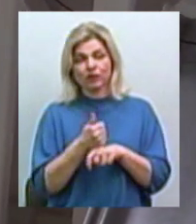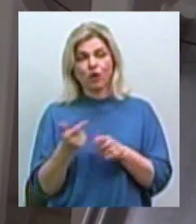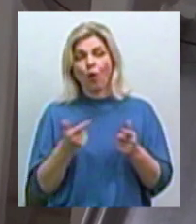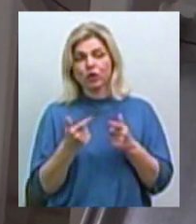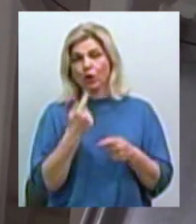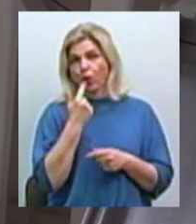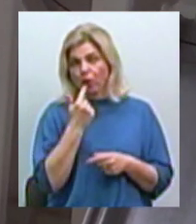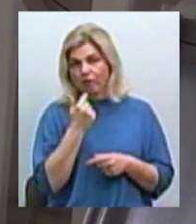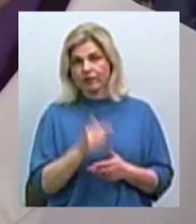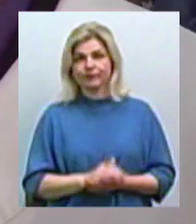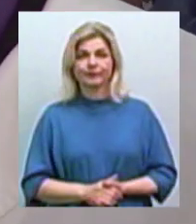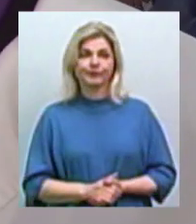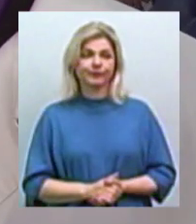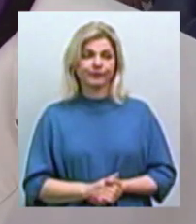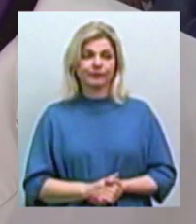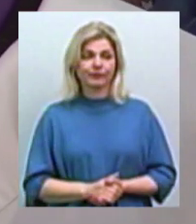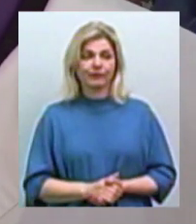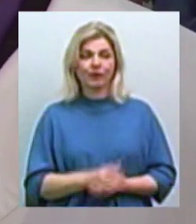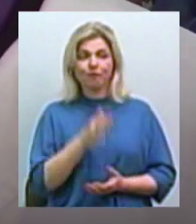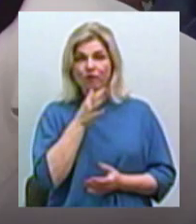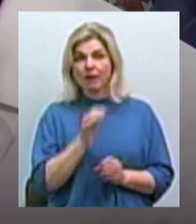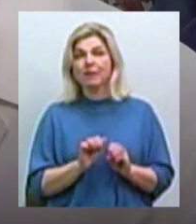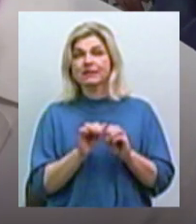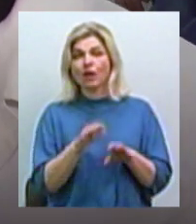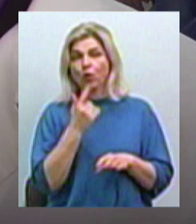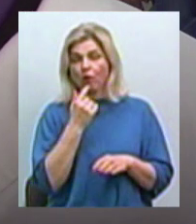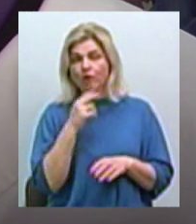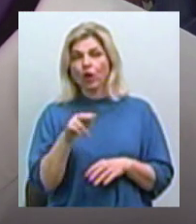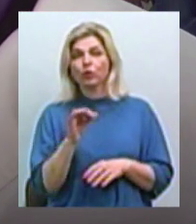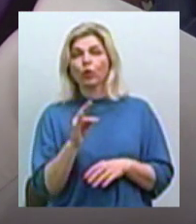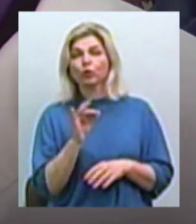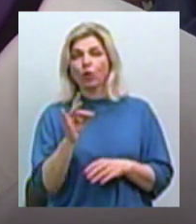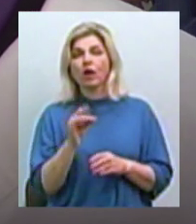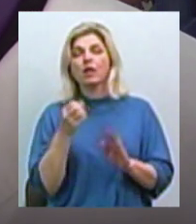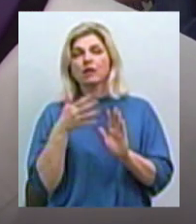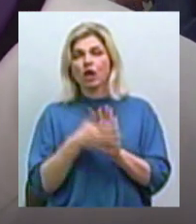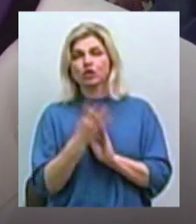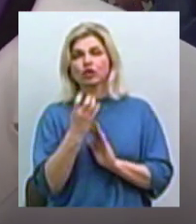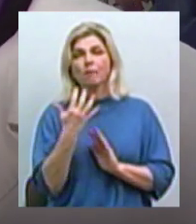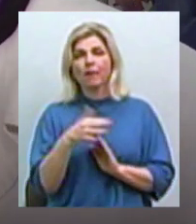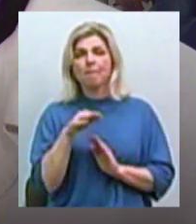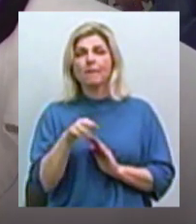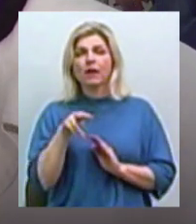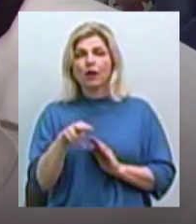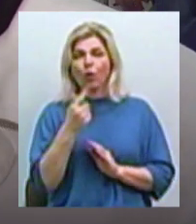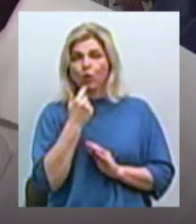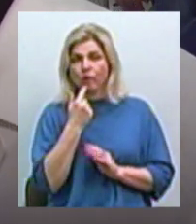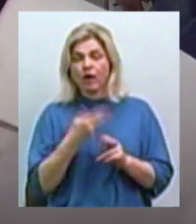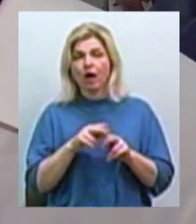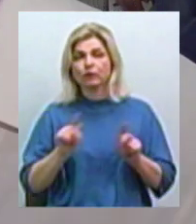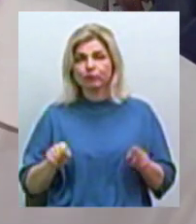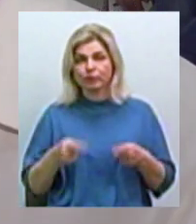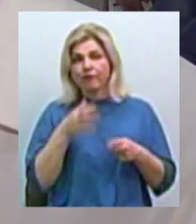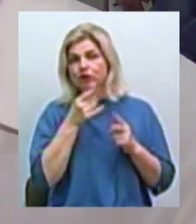крові Микола Гринюк. При здачі крові. Здаючи кров, донор втрачає 450 мл крові, яка відновлюється протягом